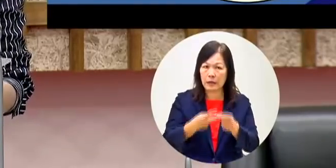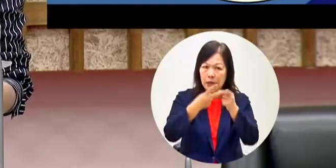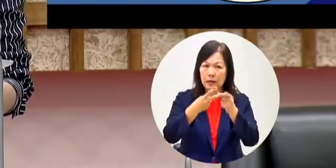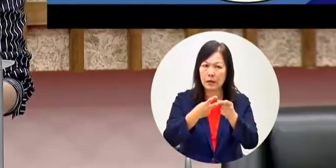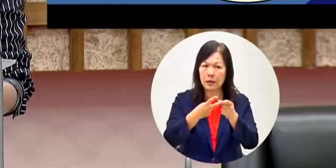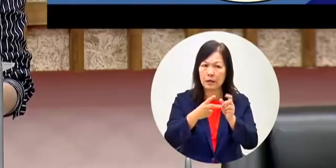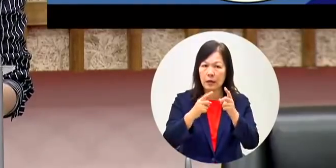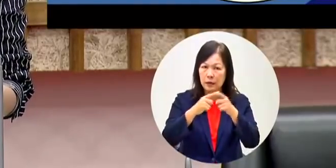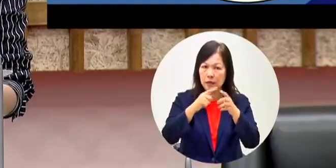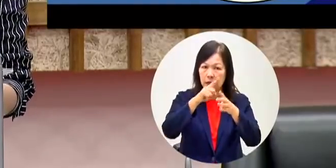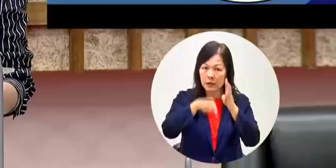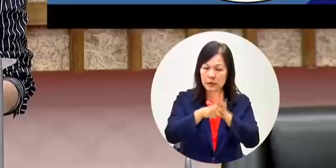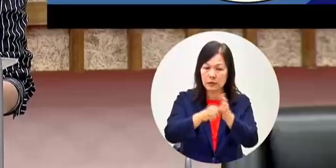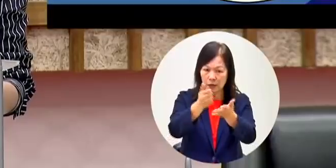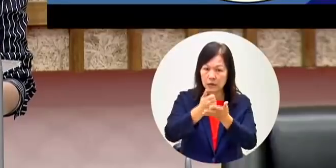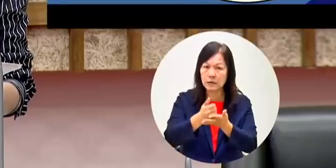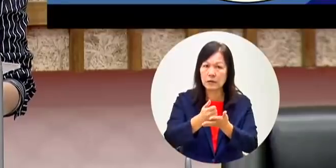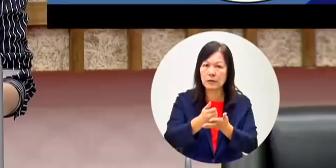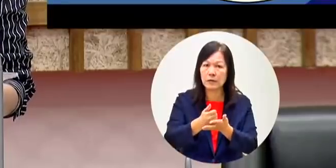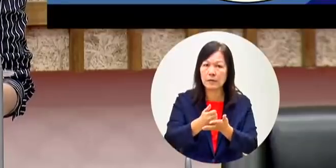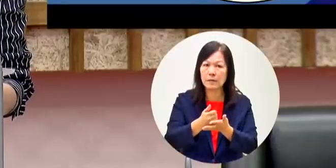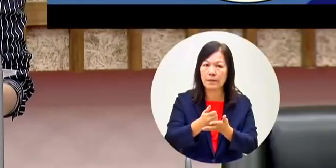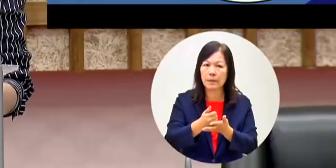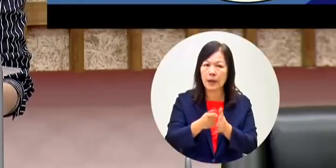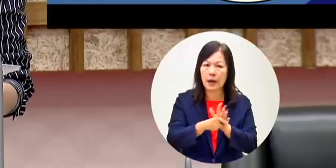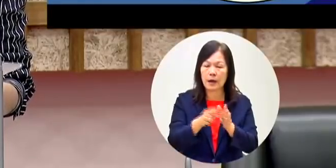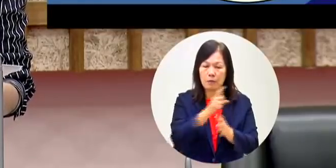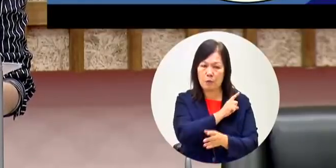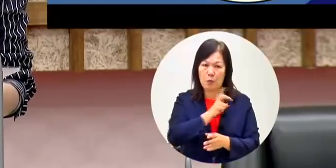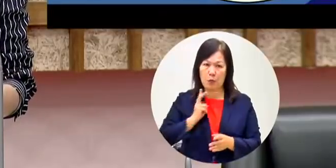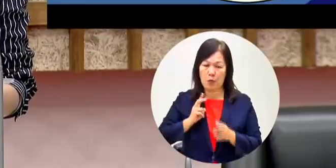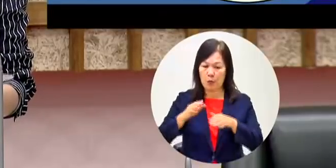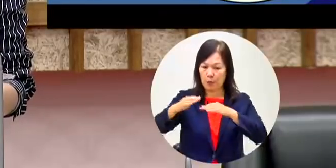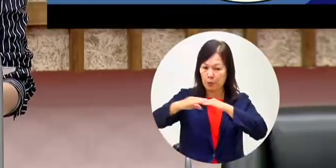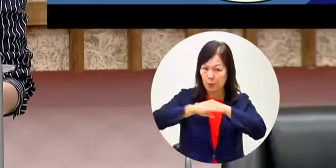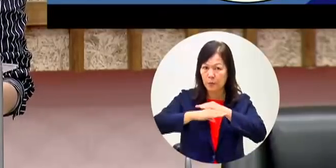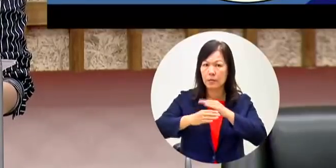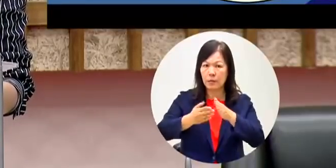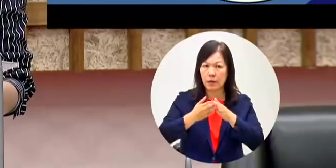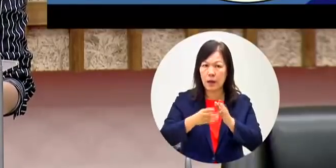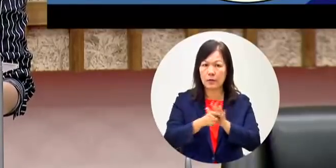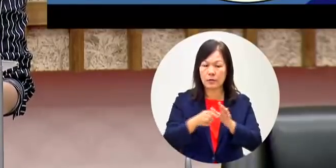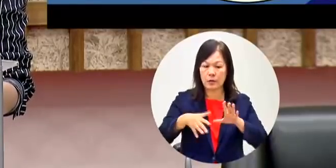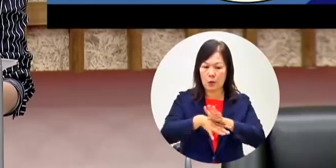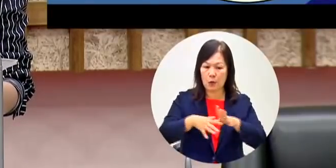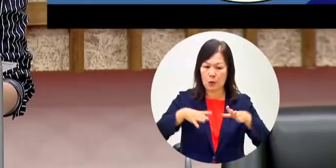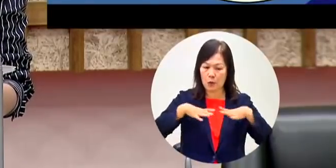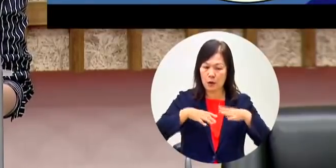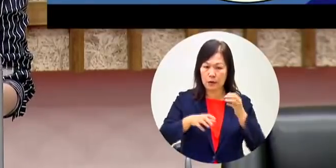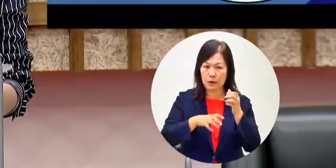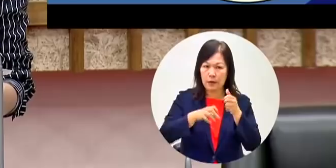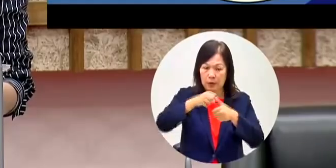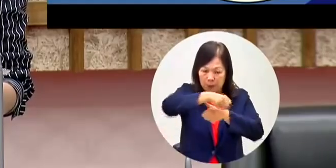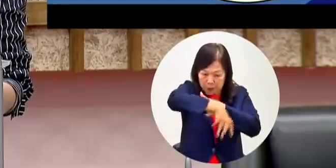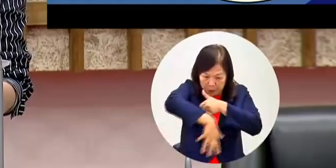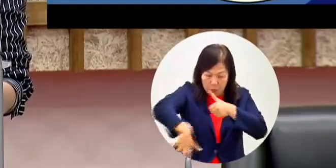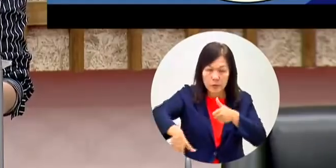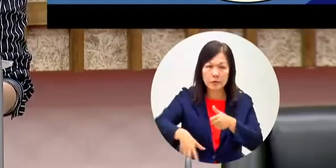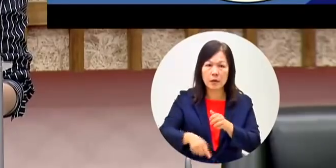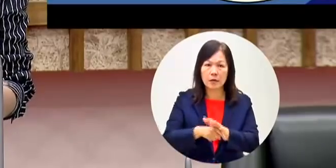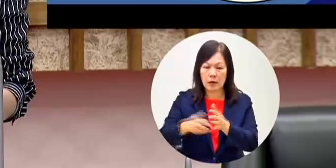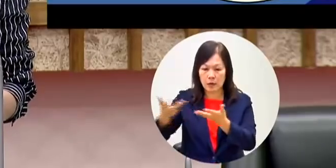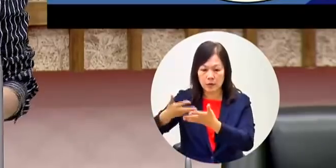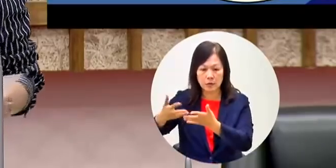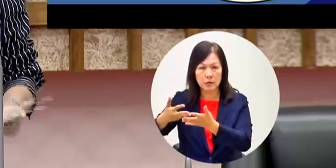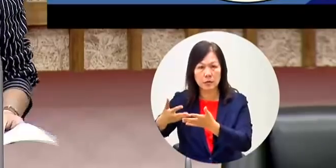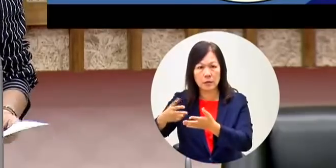可以兼顾平衡，导正文官体制以及事务官沿用的做法，才能